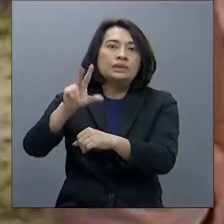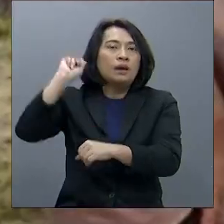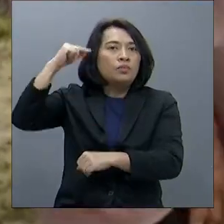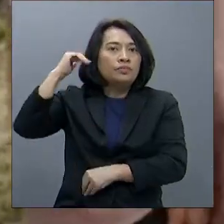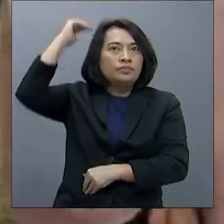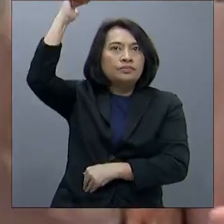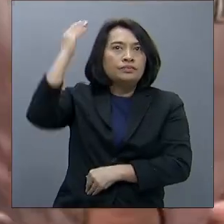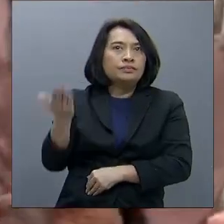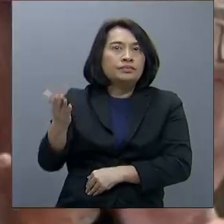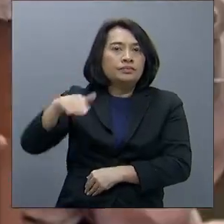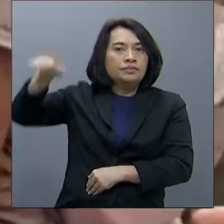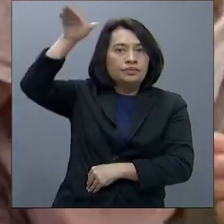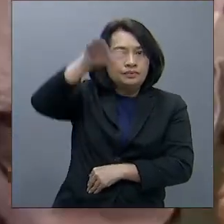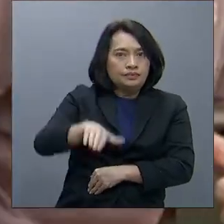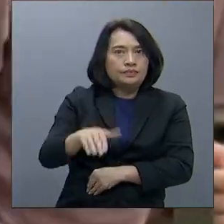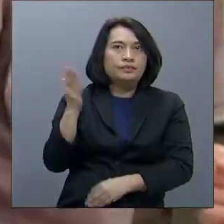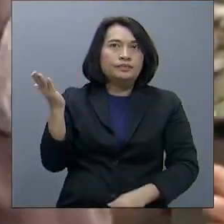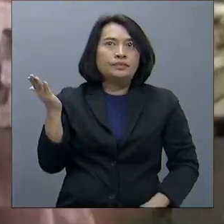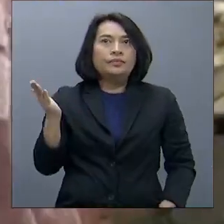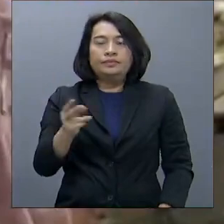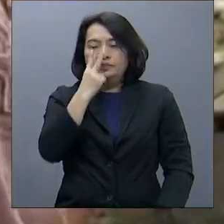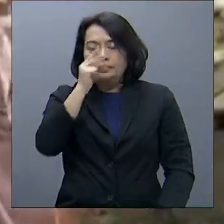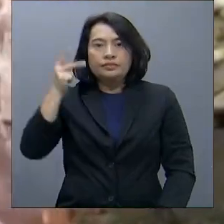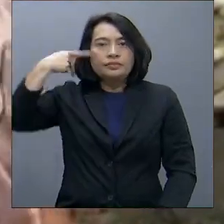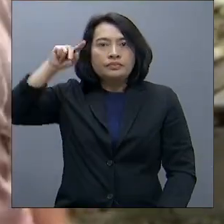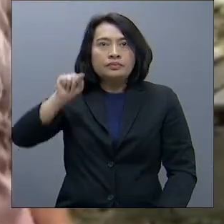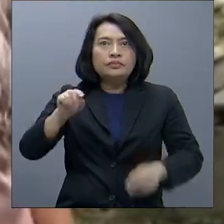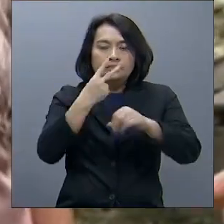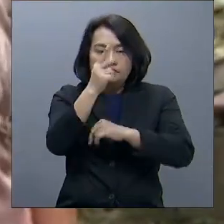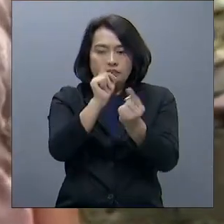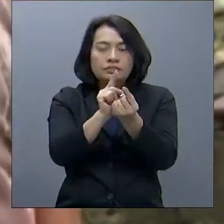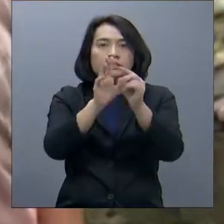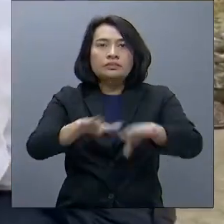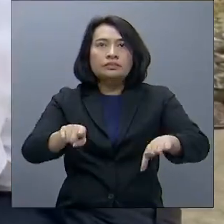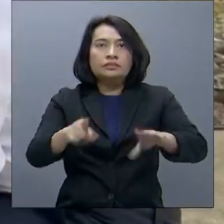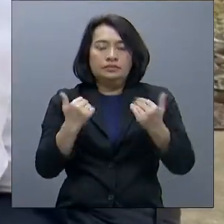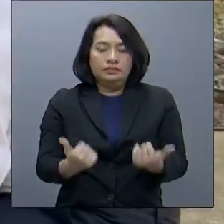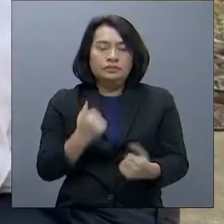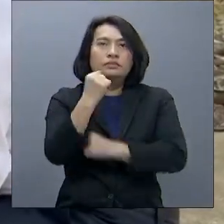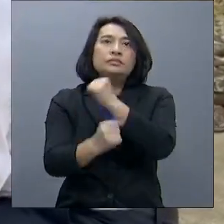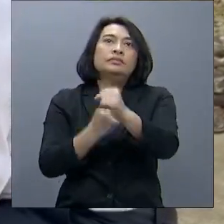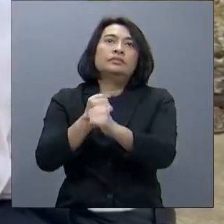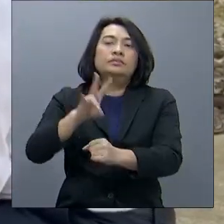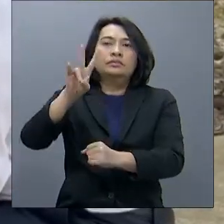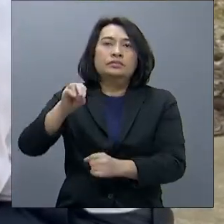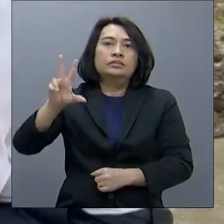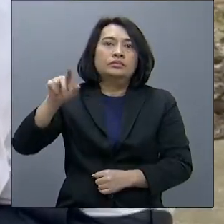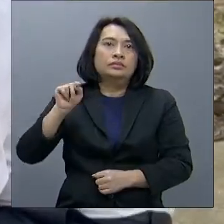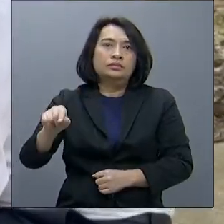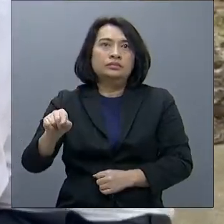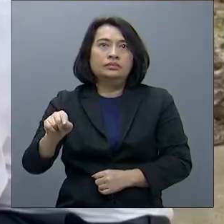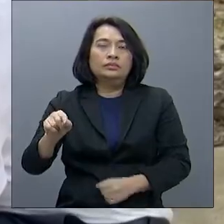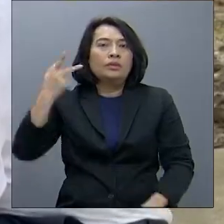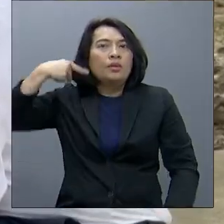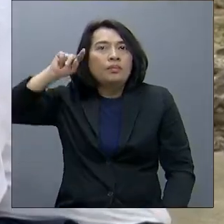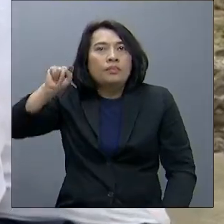ซึ่งเป็นลูกพี่ลูกน้องกันเธอบอกว่าเห็นป้าสมนึกมาตั้งแต่เด็กๆตอนนี้เธอก็อายุ73ปีแล้วพ่อของป้าสม